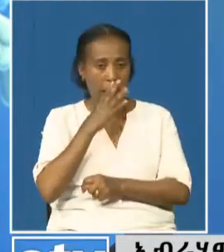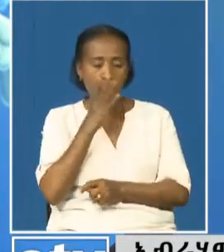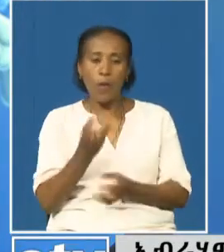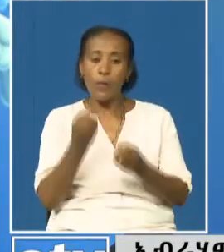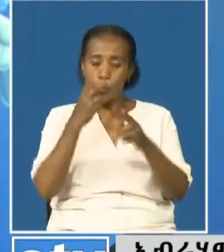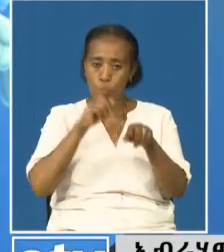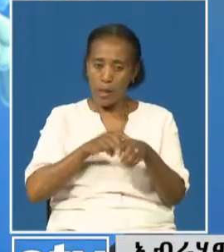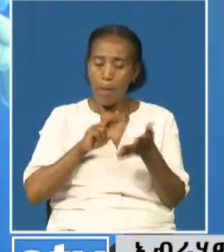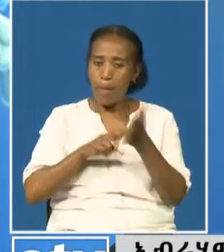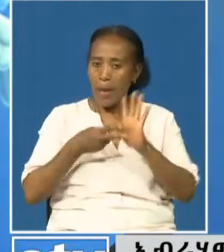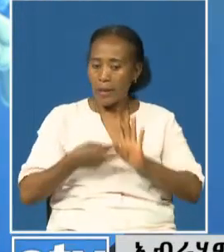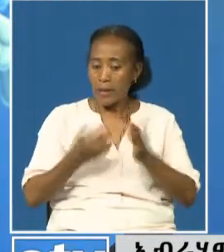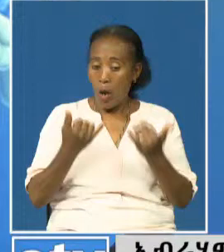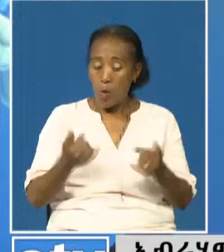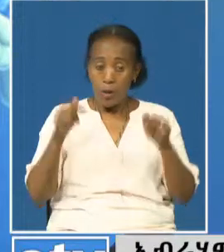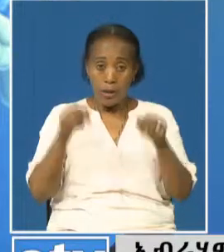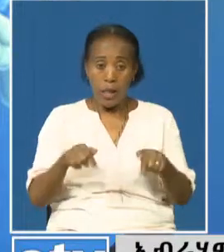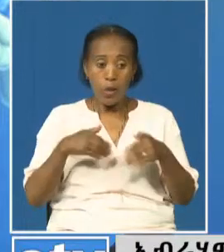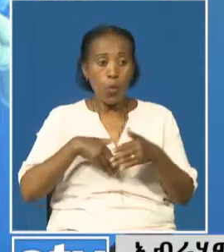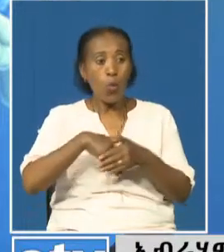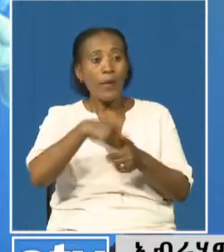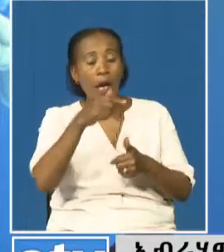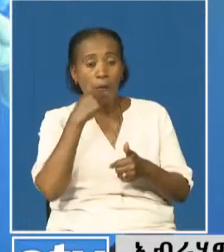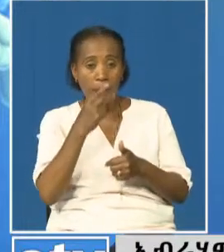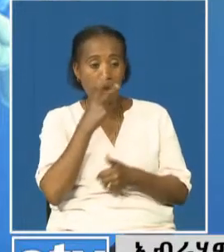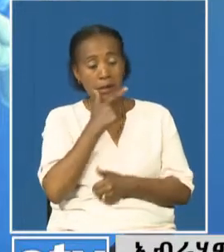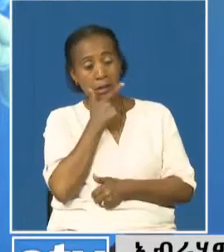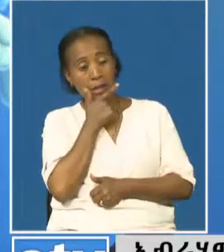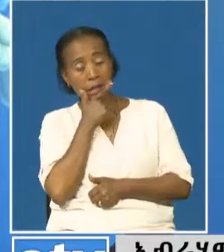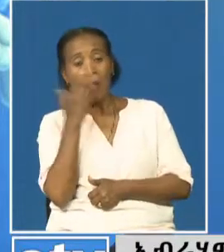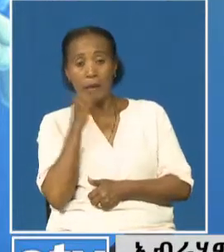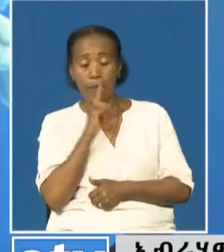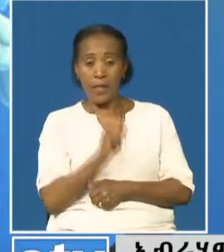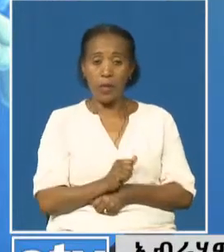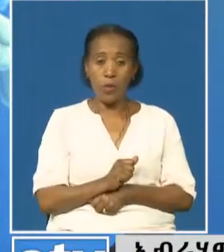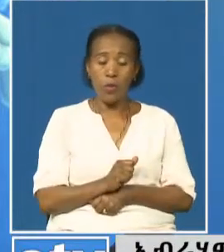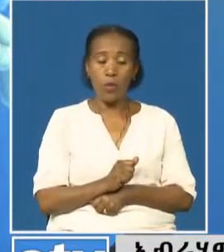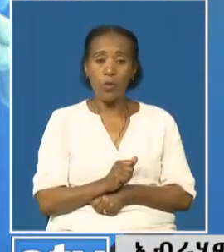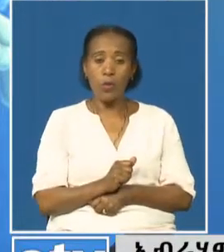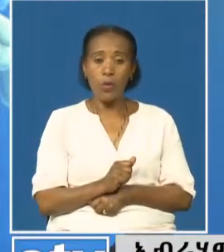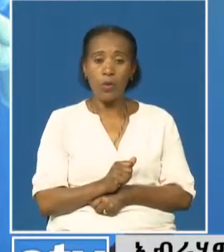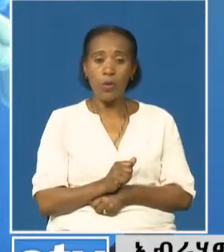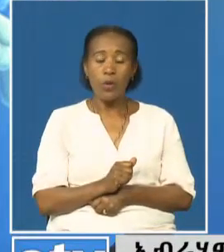ጊዜ። ማለትም አሁን ዛሬ ወጣ ብዬ ስታዘብ እንደነበረው